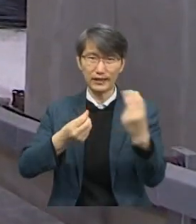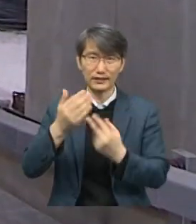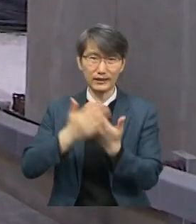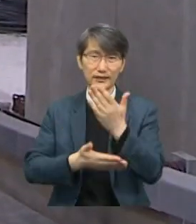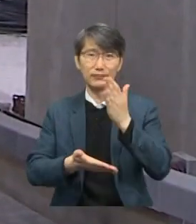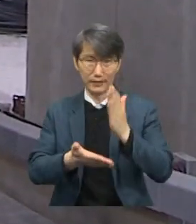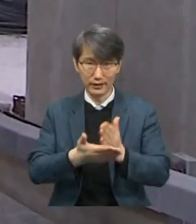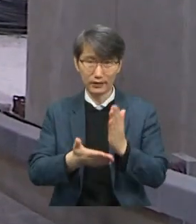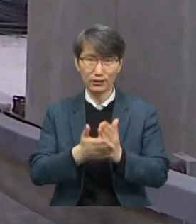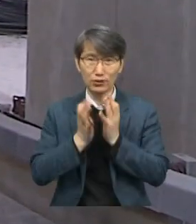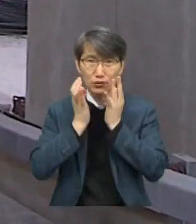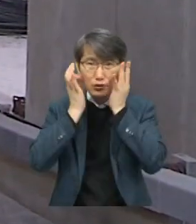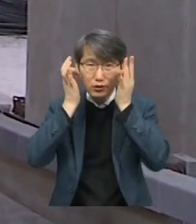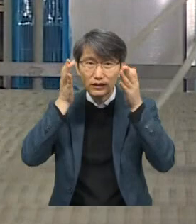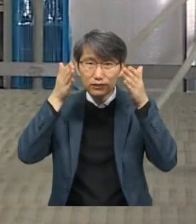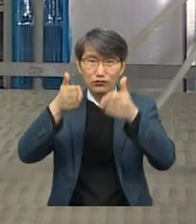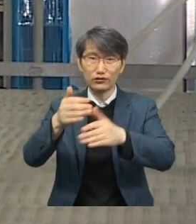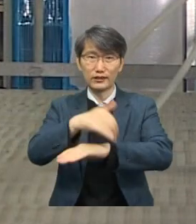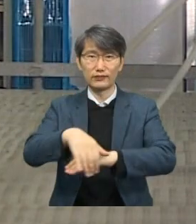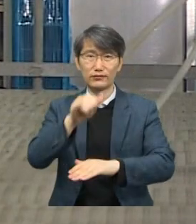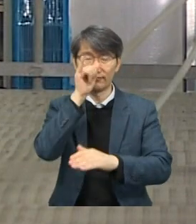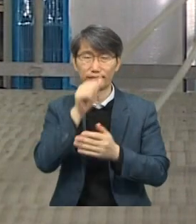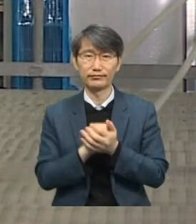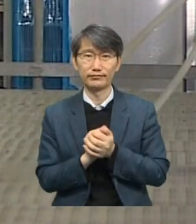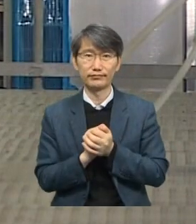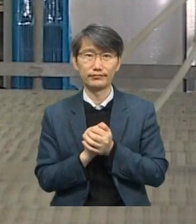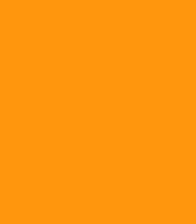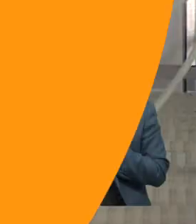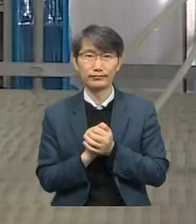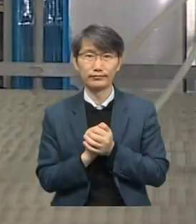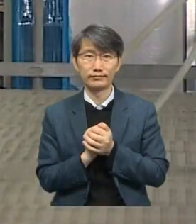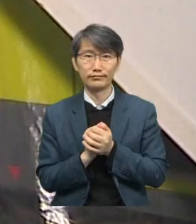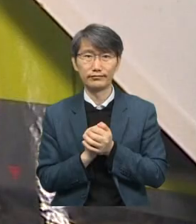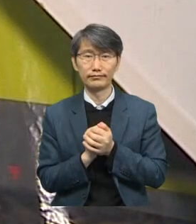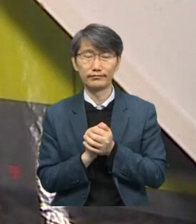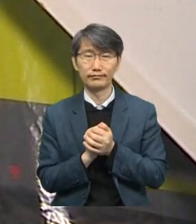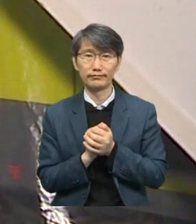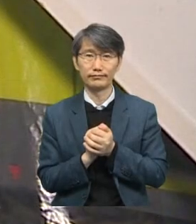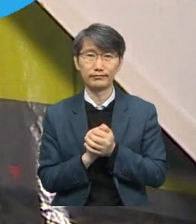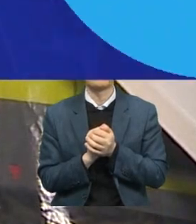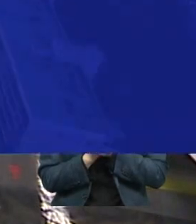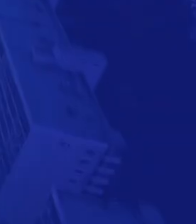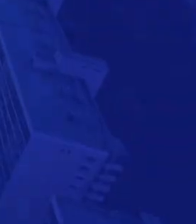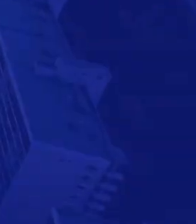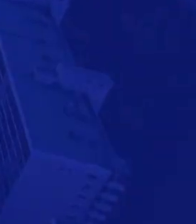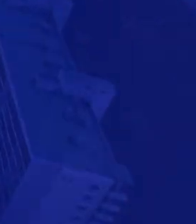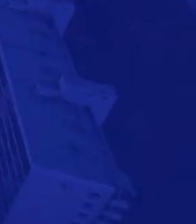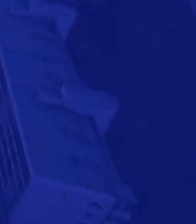발생하지 않도록 노력을 기울이겠다는 방침입니다. 딜라이브 뉴스 이주협입니다.